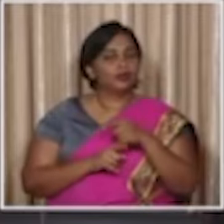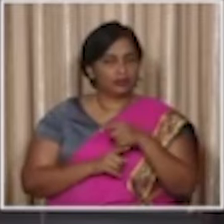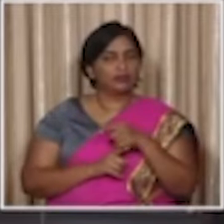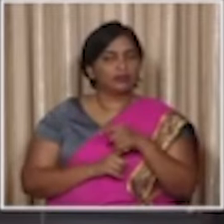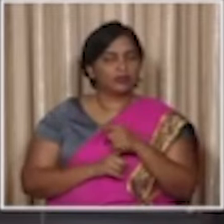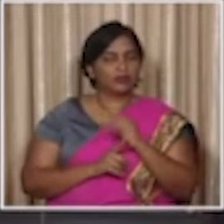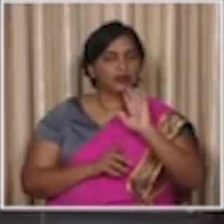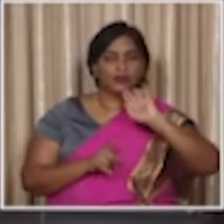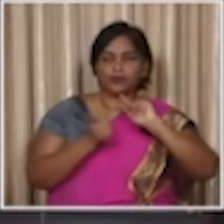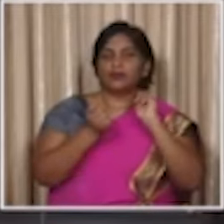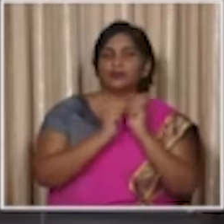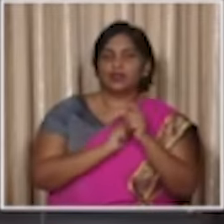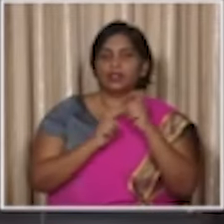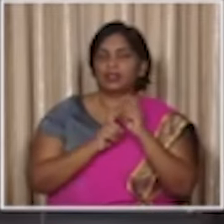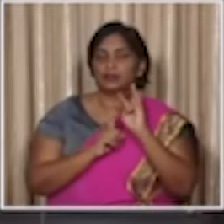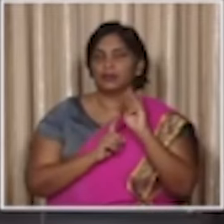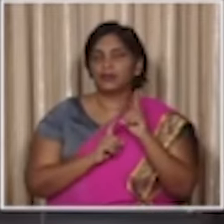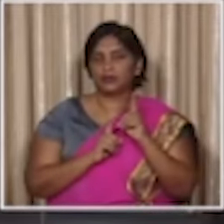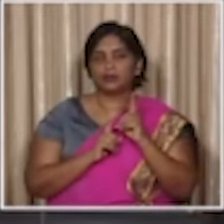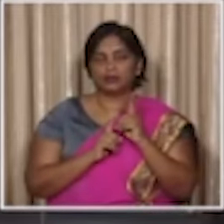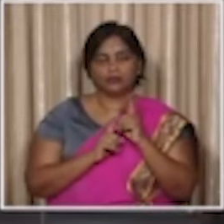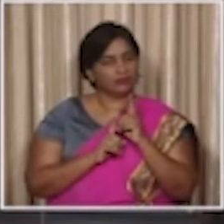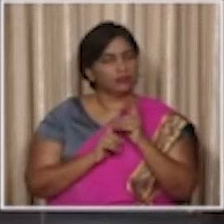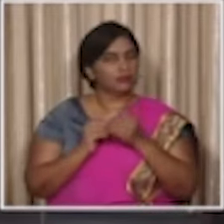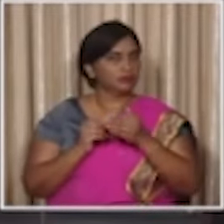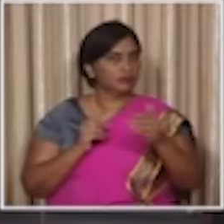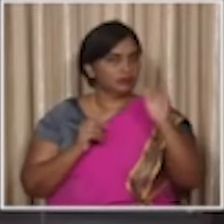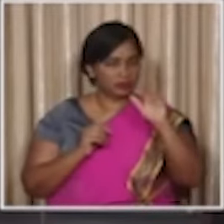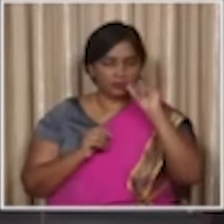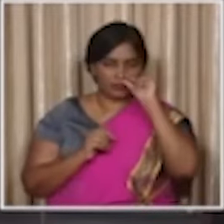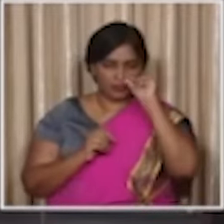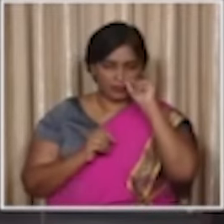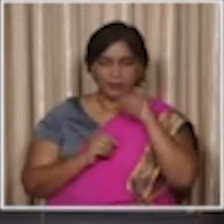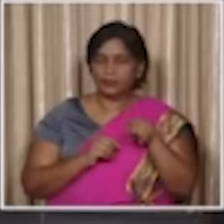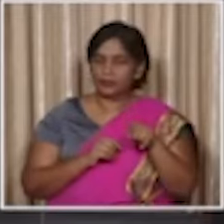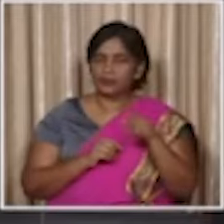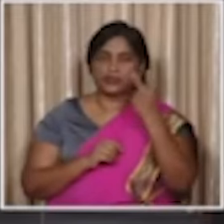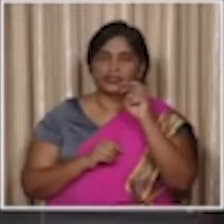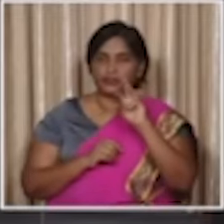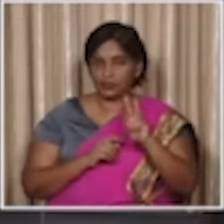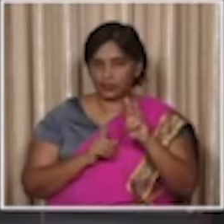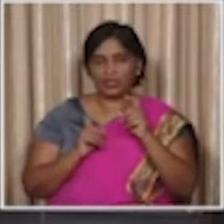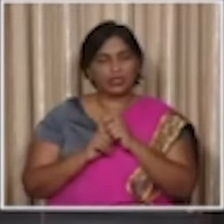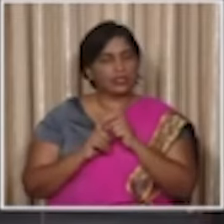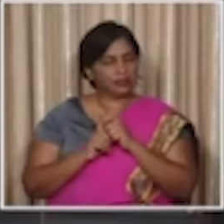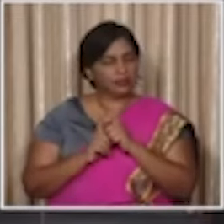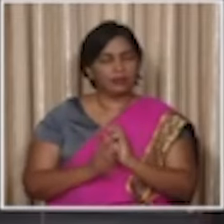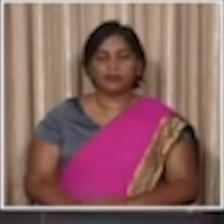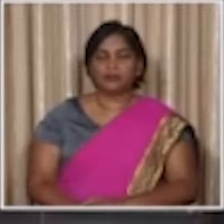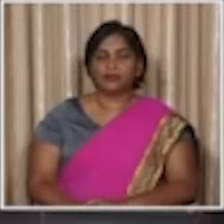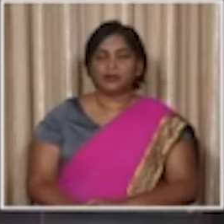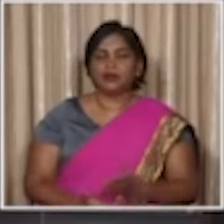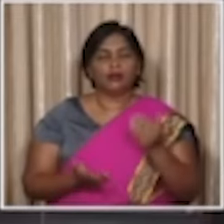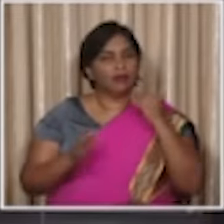කාණ්ඩය දෙසැම්බර් 30ක වෙද්දී අවසන් වෙන්න නියමිතව තිබ්බා 2023 දෙසැම්බර් මාසේ